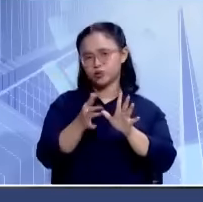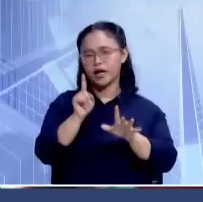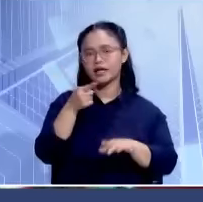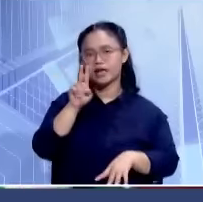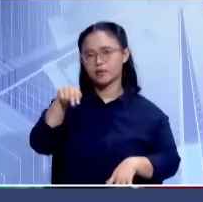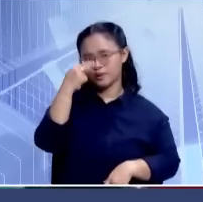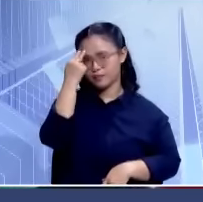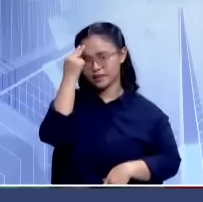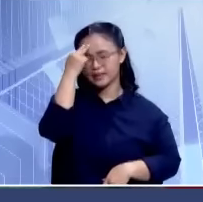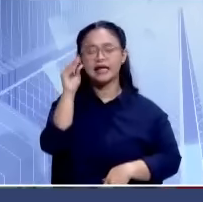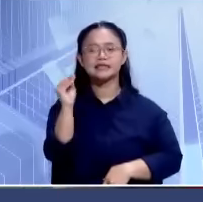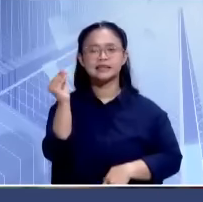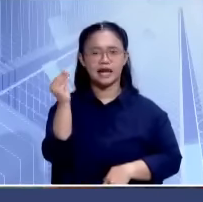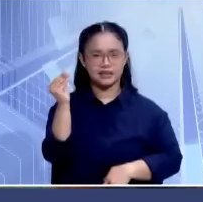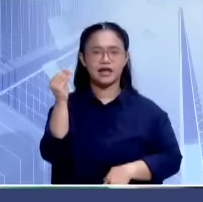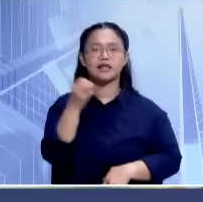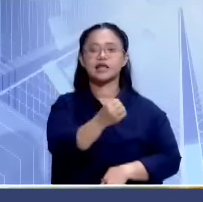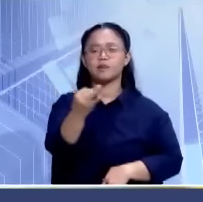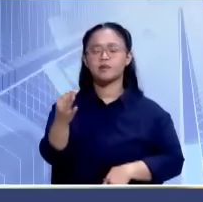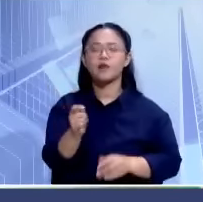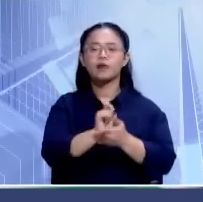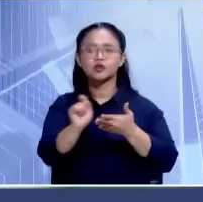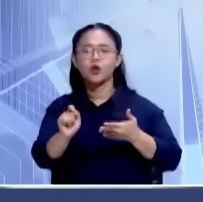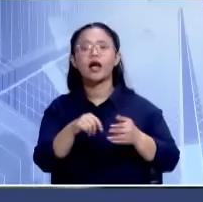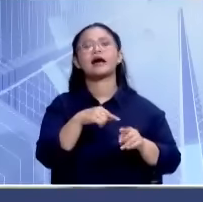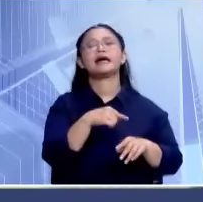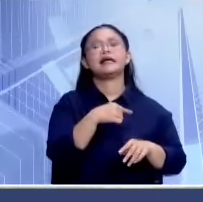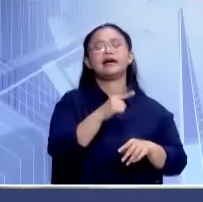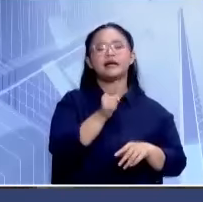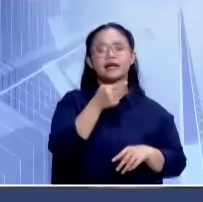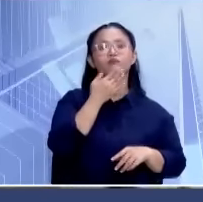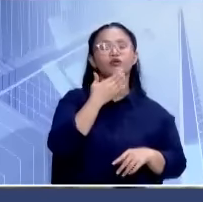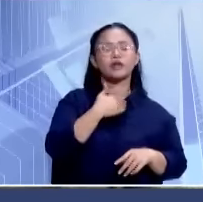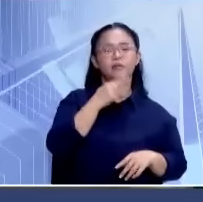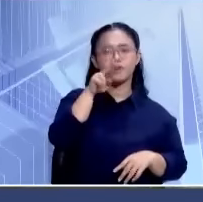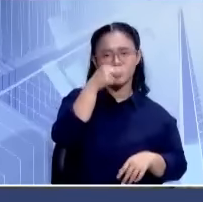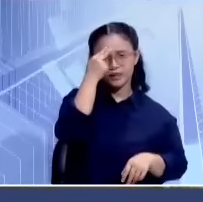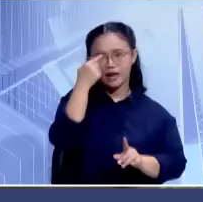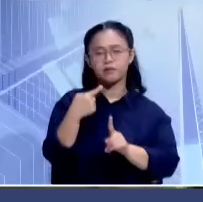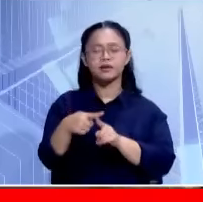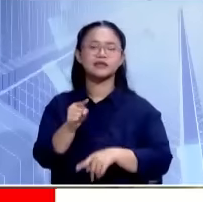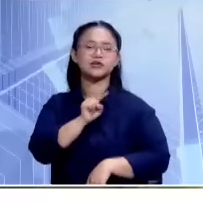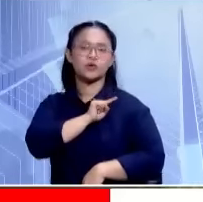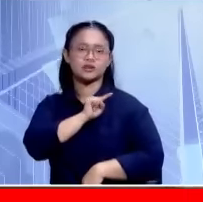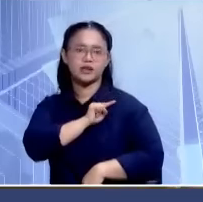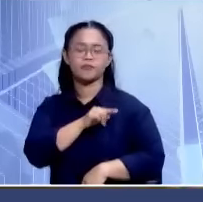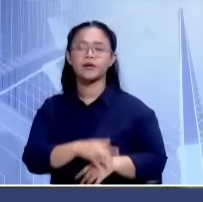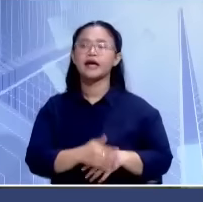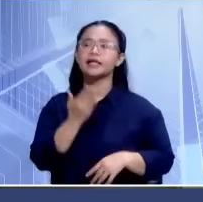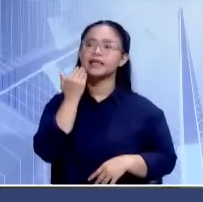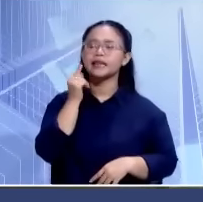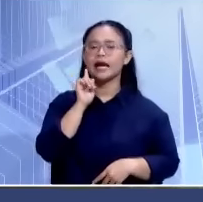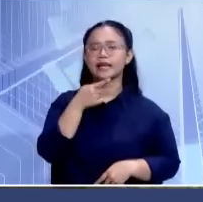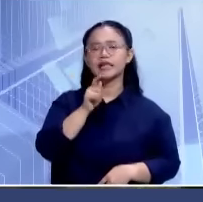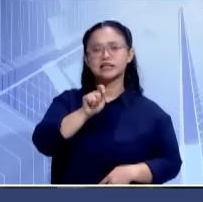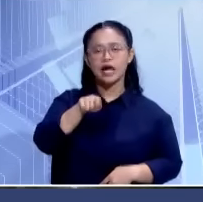Pemprov Jakarta ke sekolah-sekolah baik negeri dan swasta. Ayam, telur, sayuran,